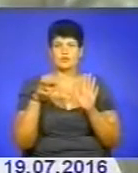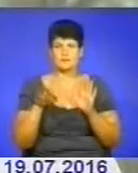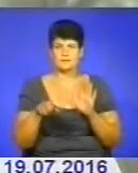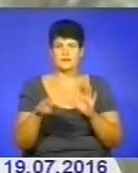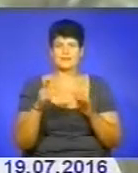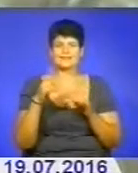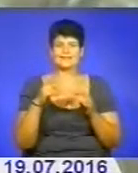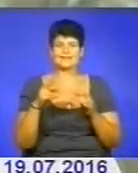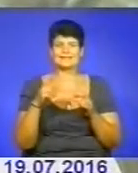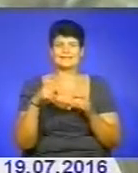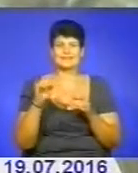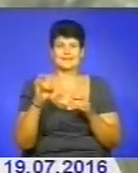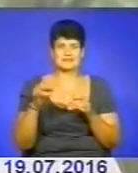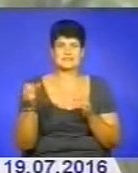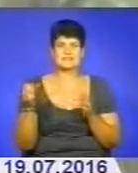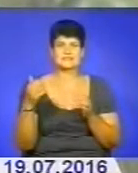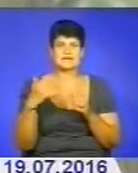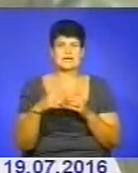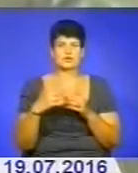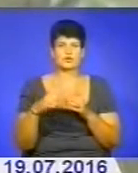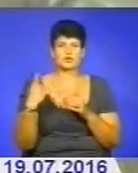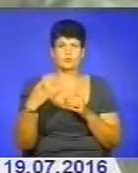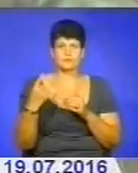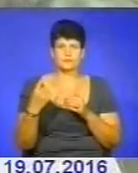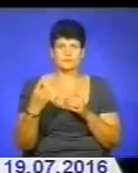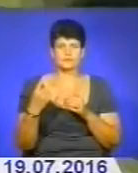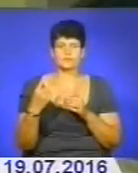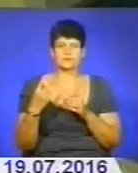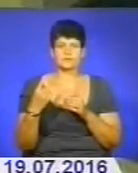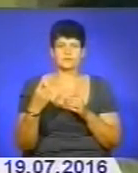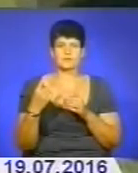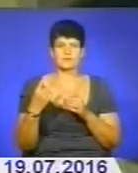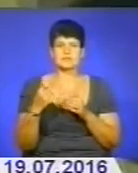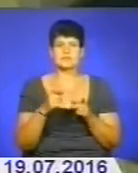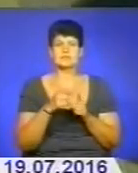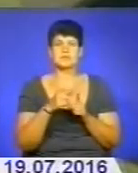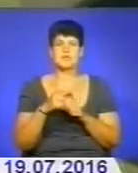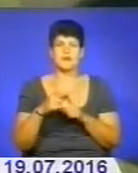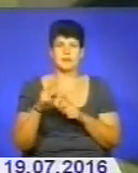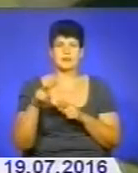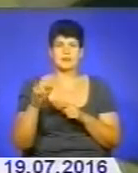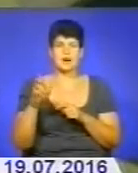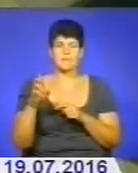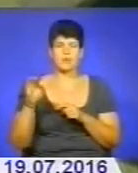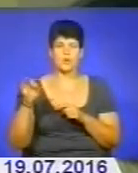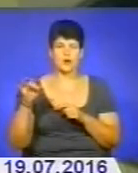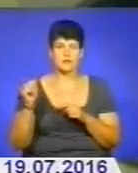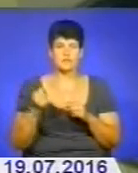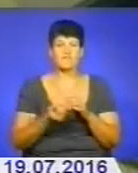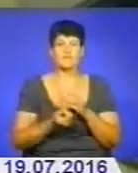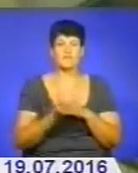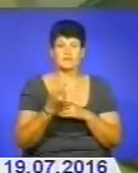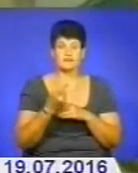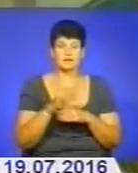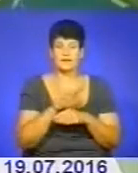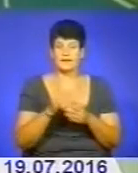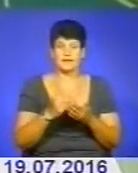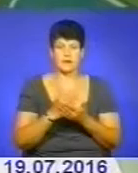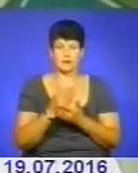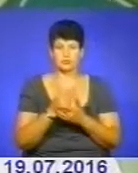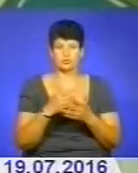новому продуктовому ринку, було зафіксовано рекордний вміст нітратів. Два тижні назад останній раз ми забраковували 8